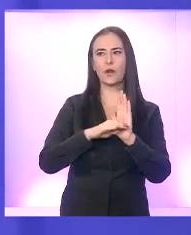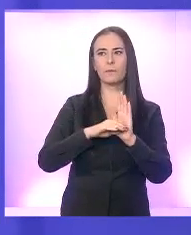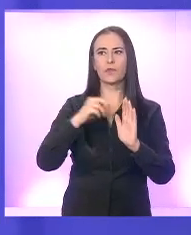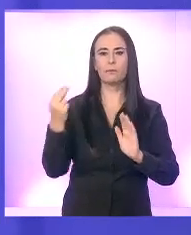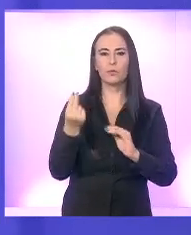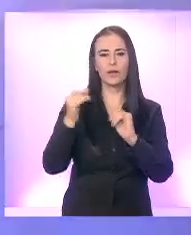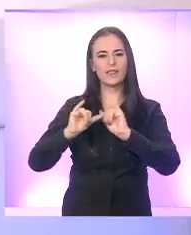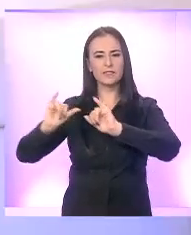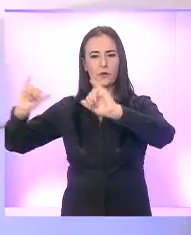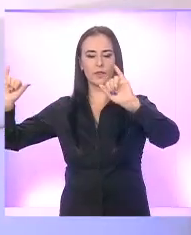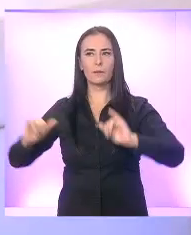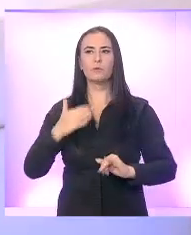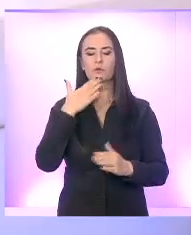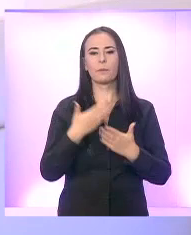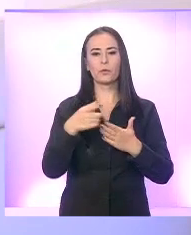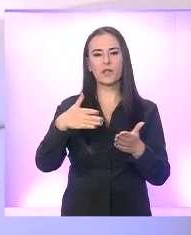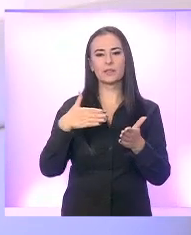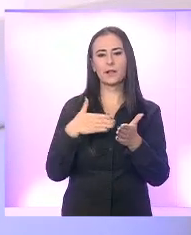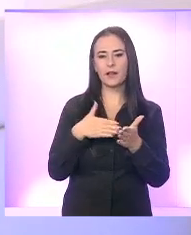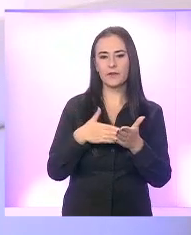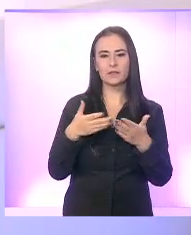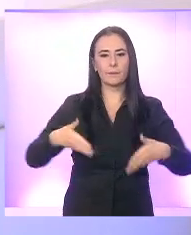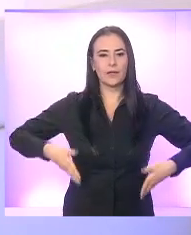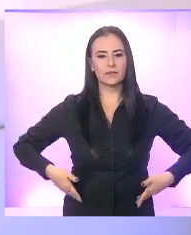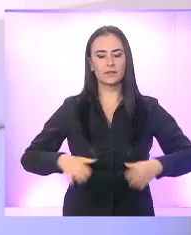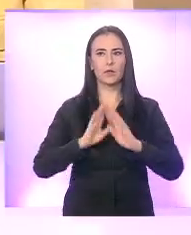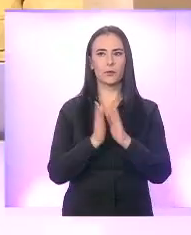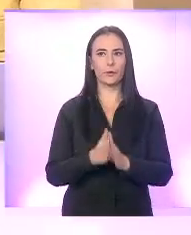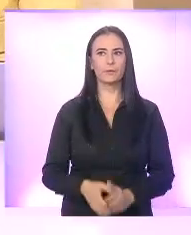destul de bine dezvoltată. Cristina, îți mulțumim tare mult pentru prezența în platou și pentru toată această analiză.